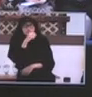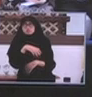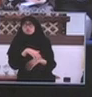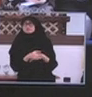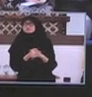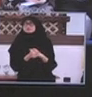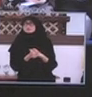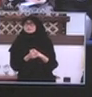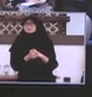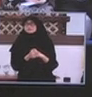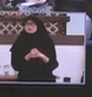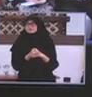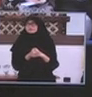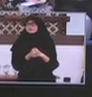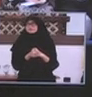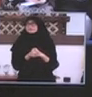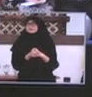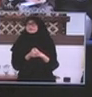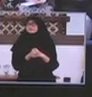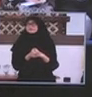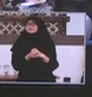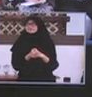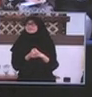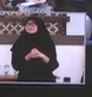Ya. Eh, ana fotoku karo Gus Yasin nih.